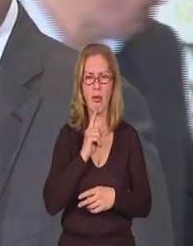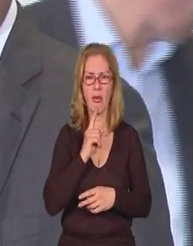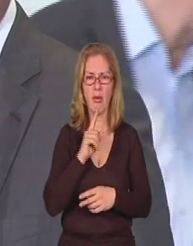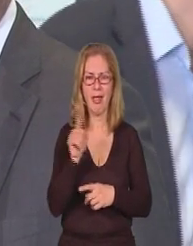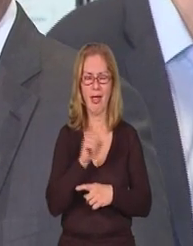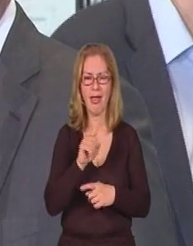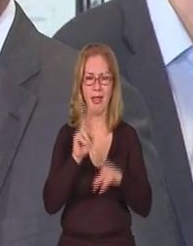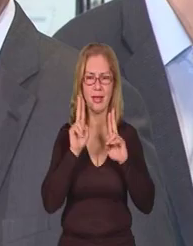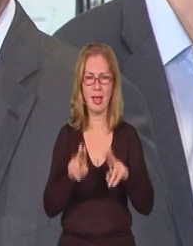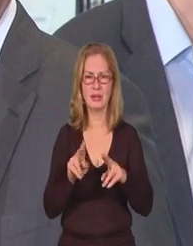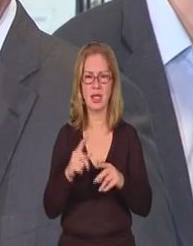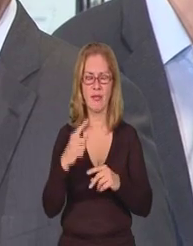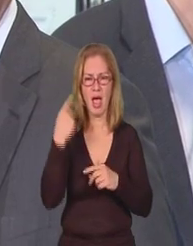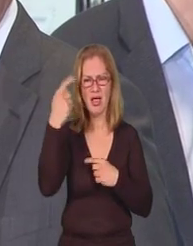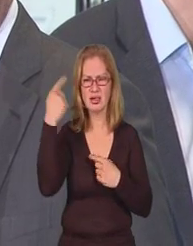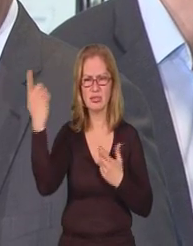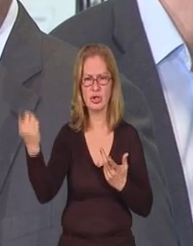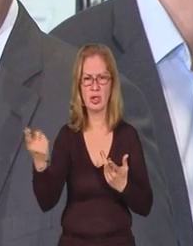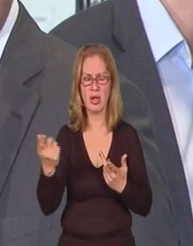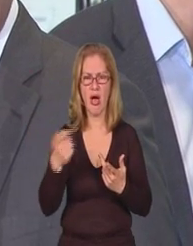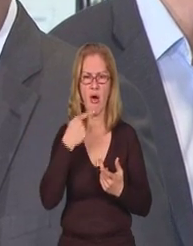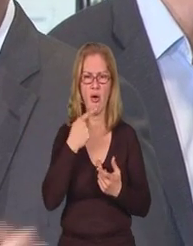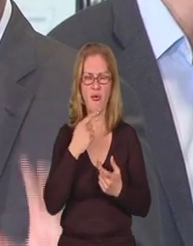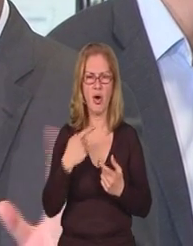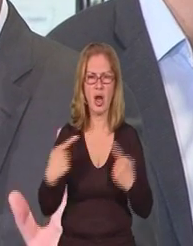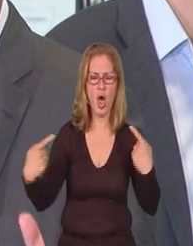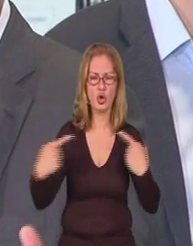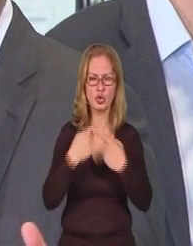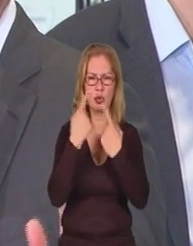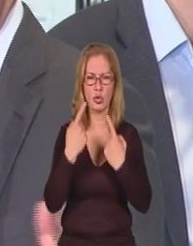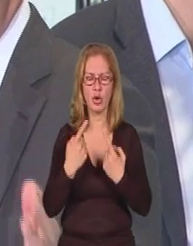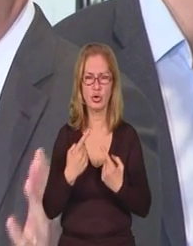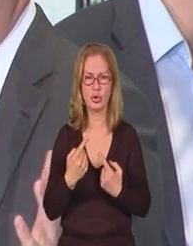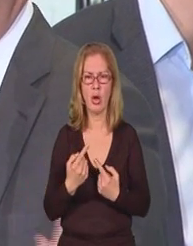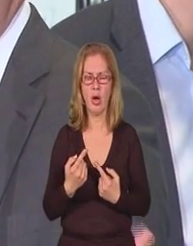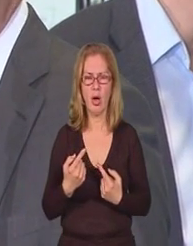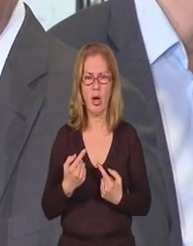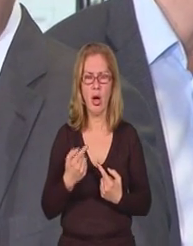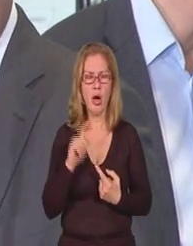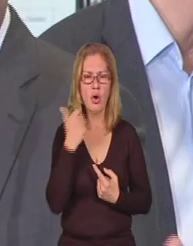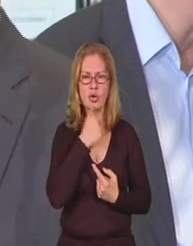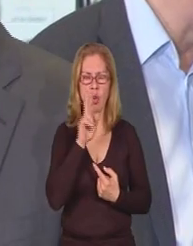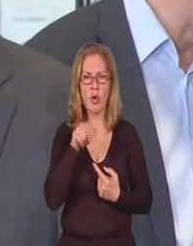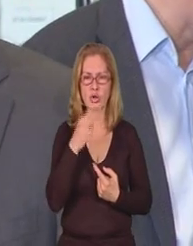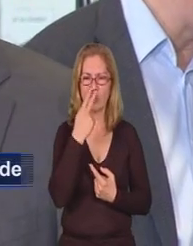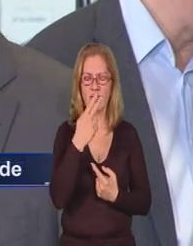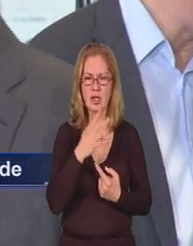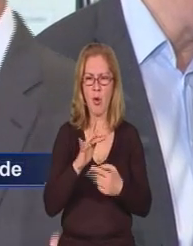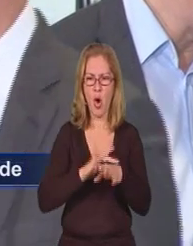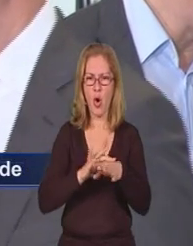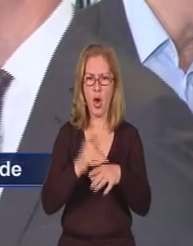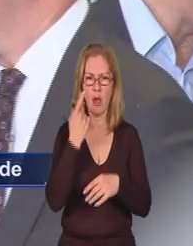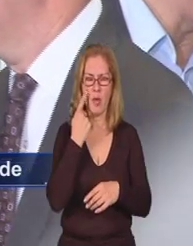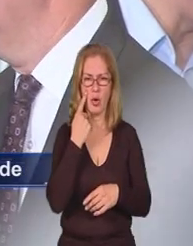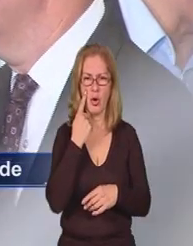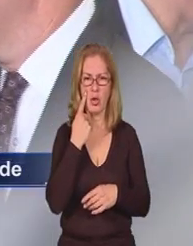neistinama i izmišljotinama govore upravo suprotno u odnosu na ono što ovde možemo da vidimo golim očima, možemo